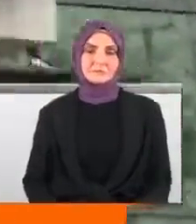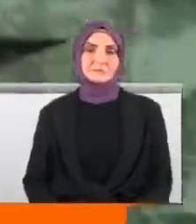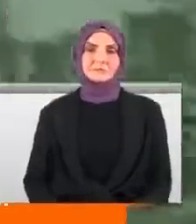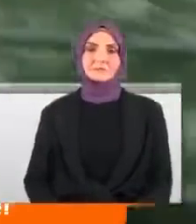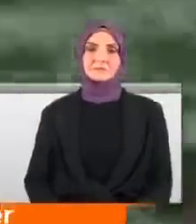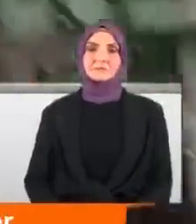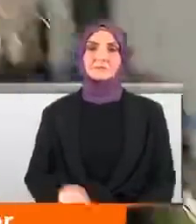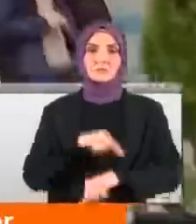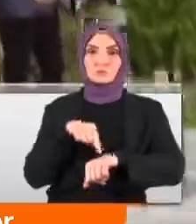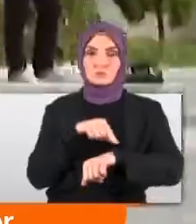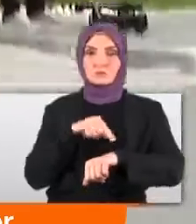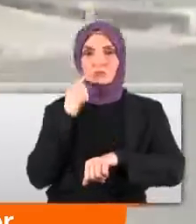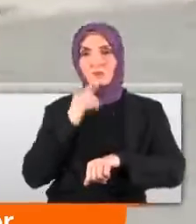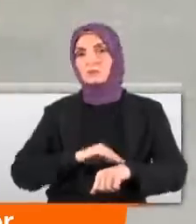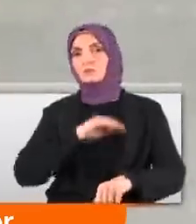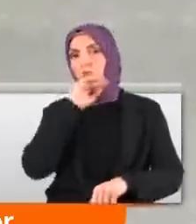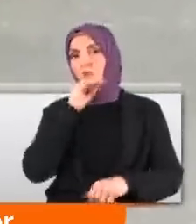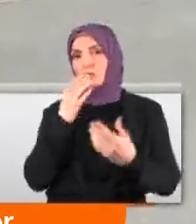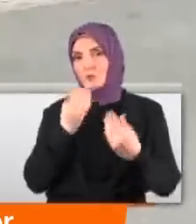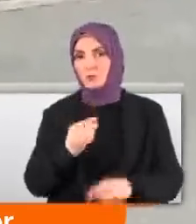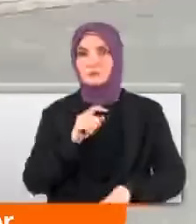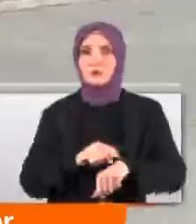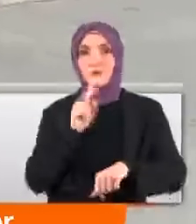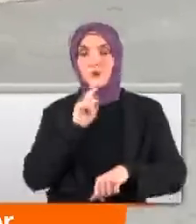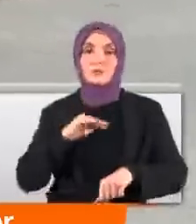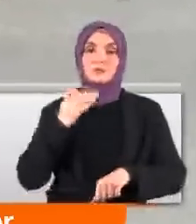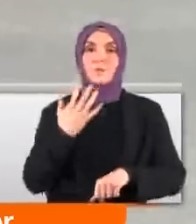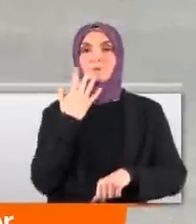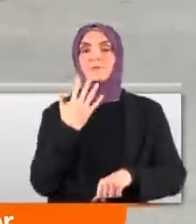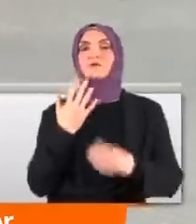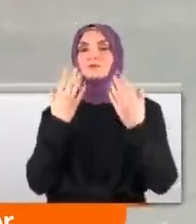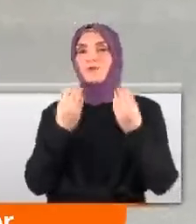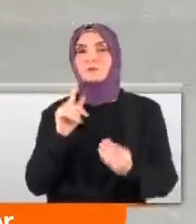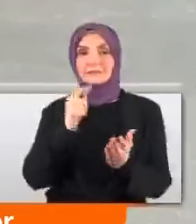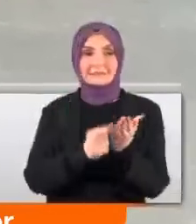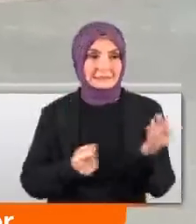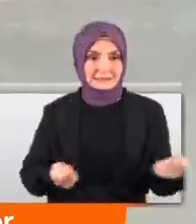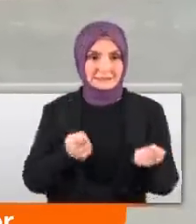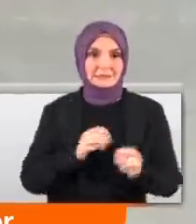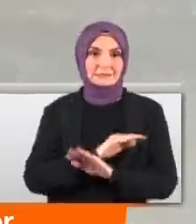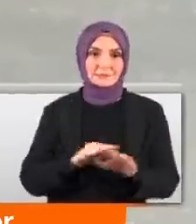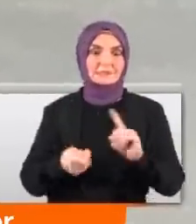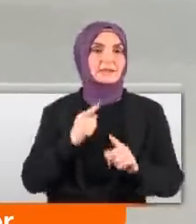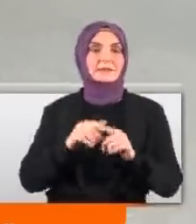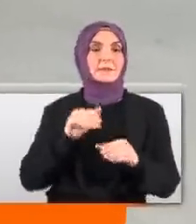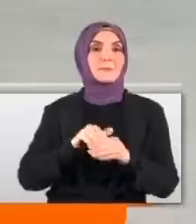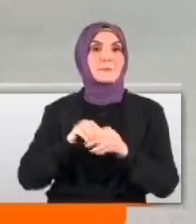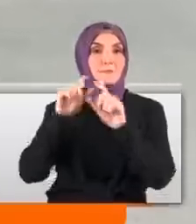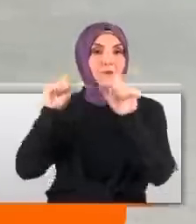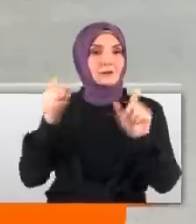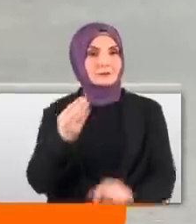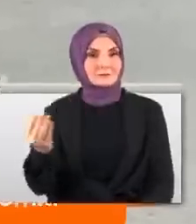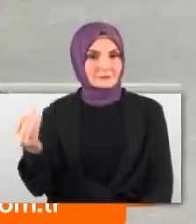Ve süre doldu, saatler 17'yi gösteriyor. Liste mesaisini tamamlayan siyasi partiler listelerini Yüksek Seçim Kurulu'na sundular. Gözlerse